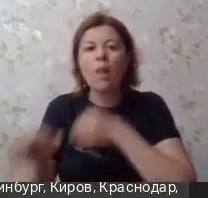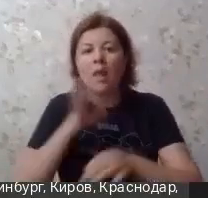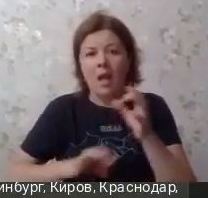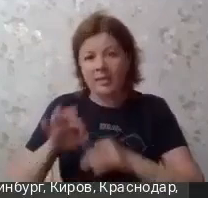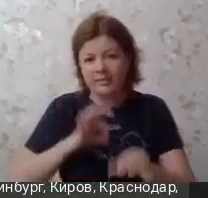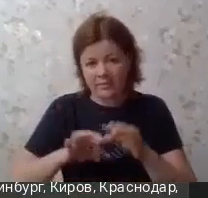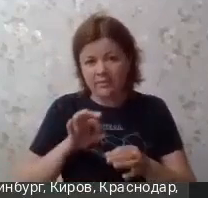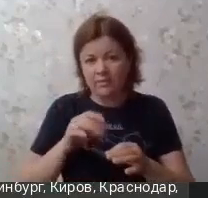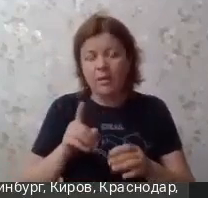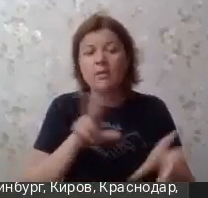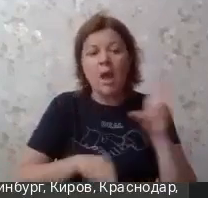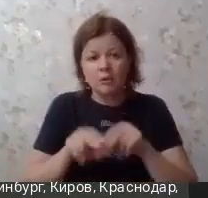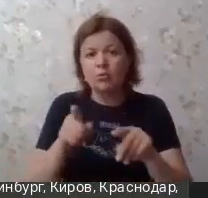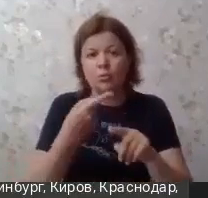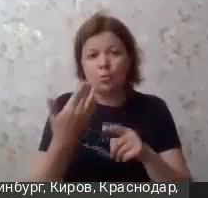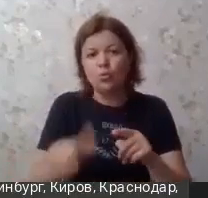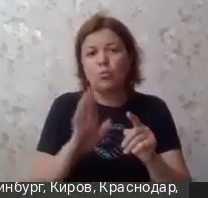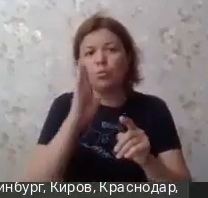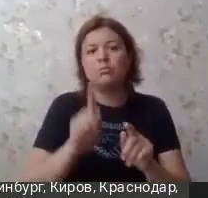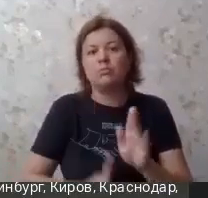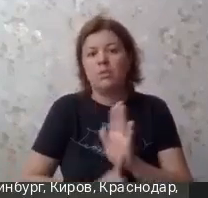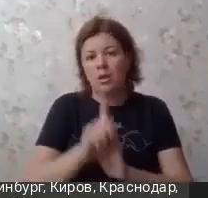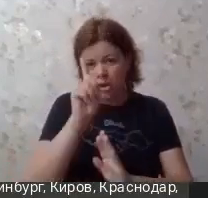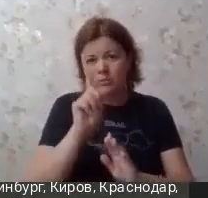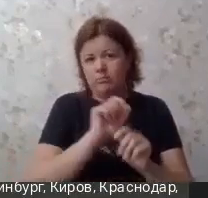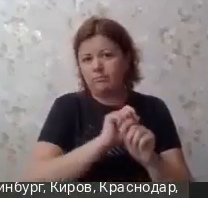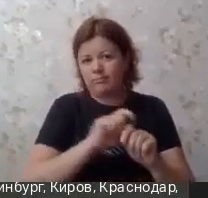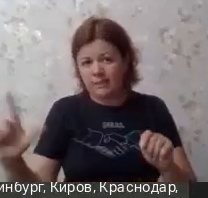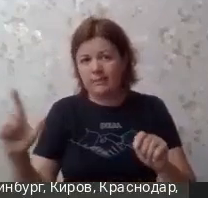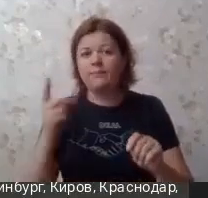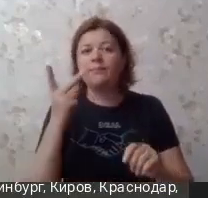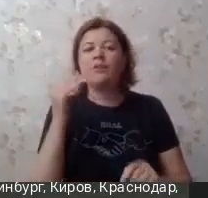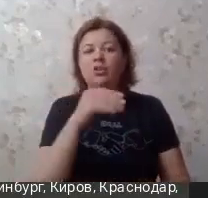только лекарственные средства, там, соответственно, средства медицинского,